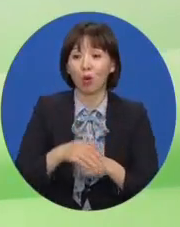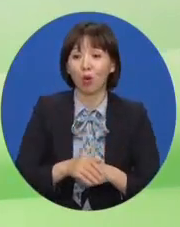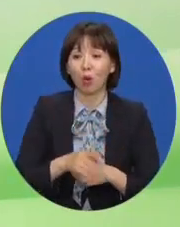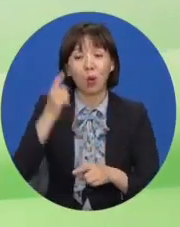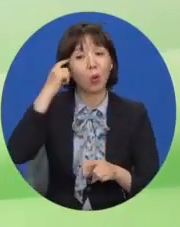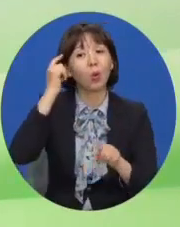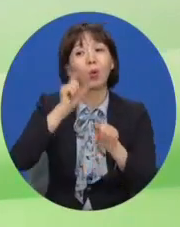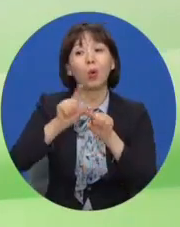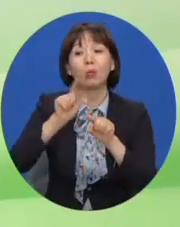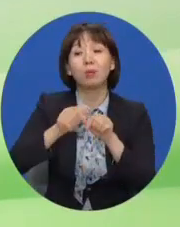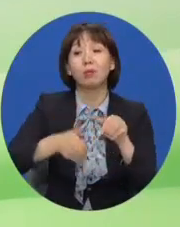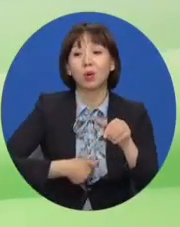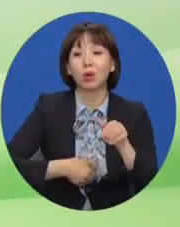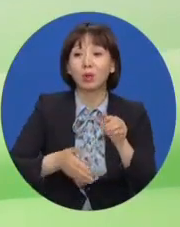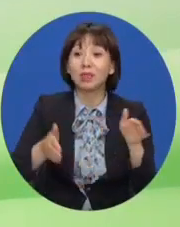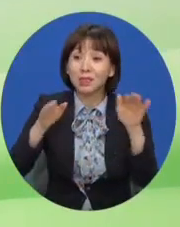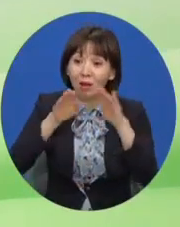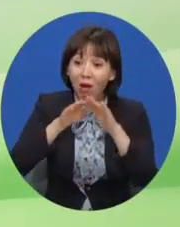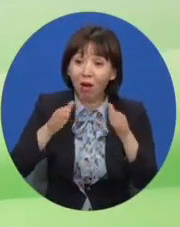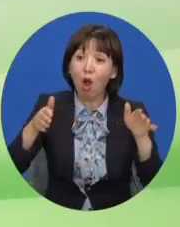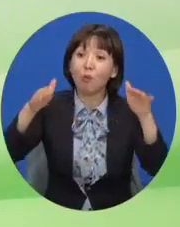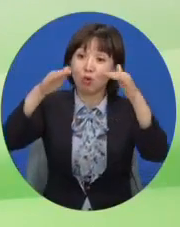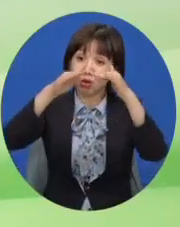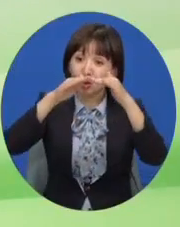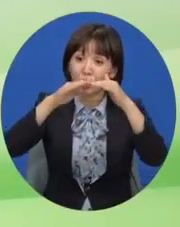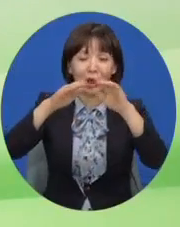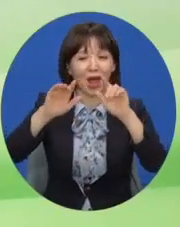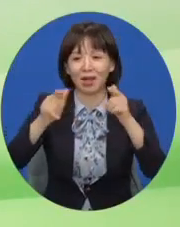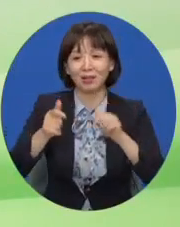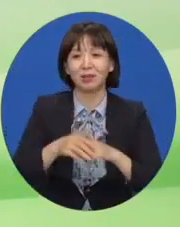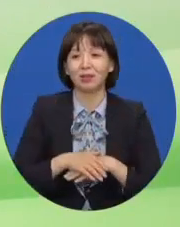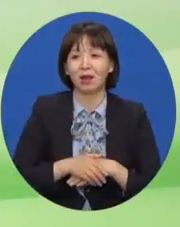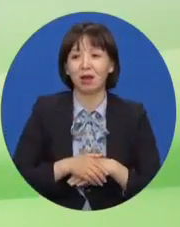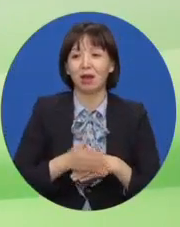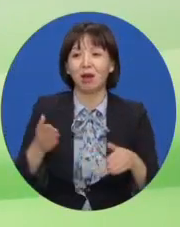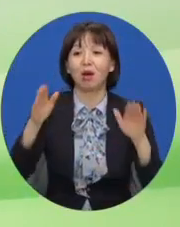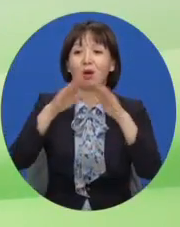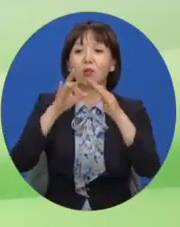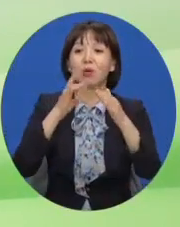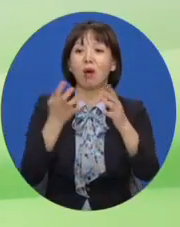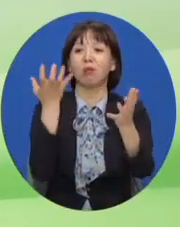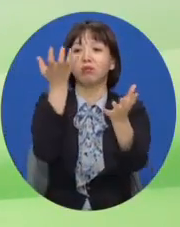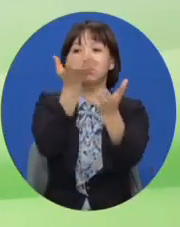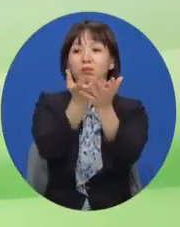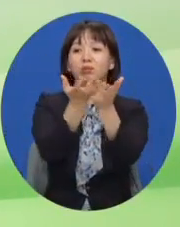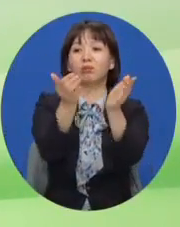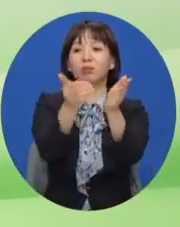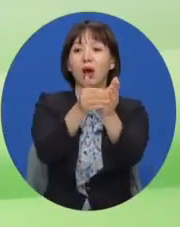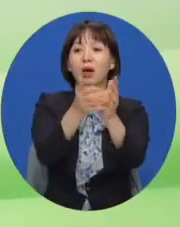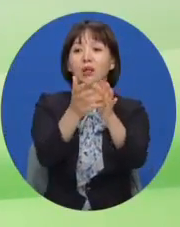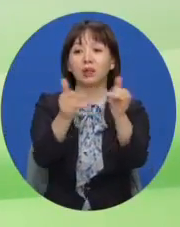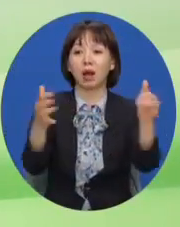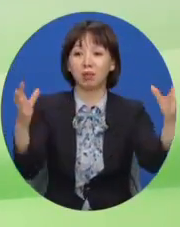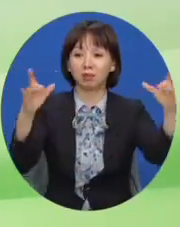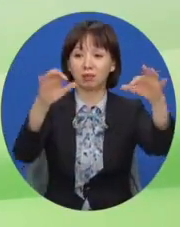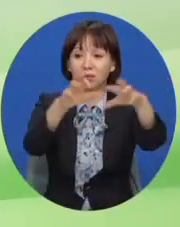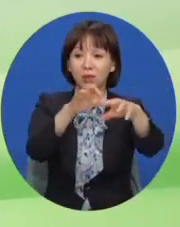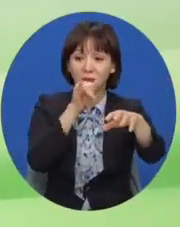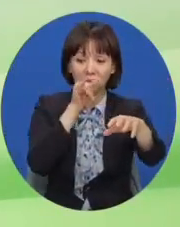해봐야 됩니다. 시설일까요? 건물일까요? 아니겠죠. 건물만 덩그러니 있다고 해서 사람이